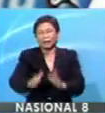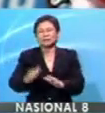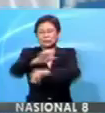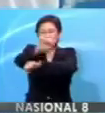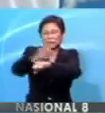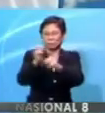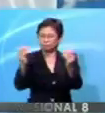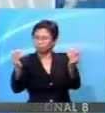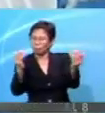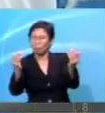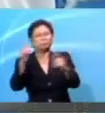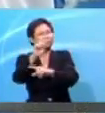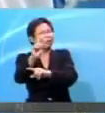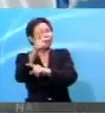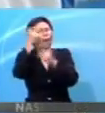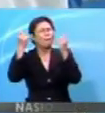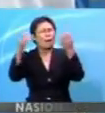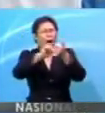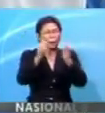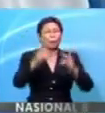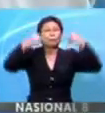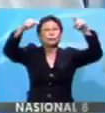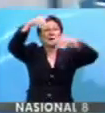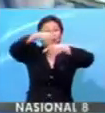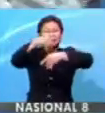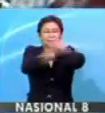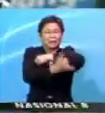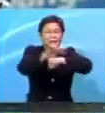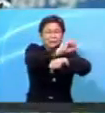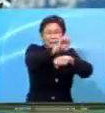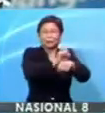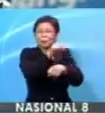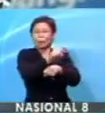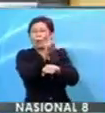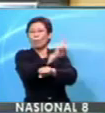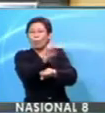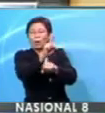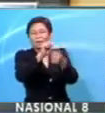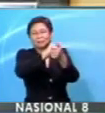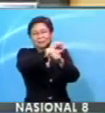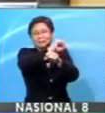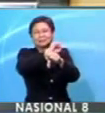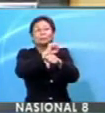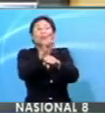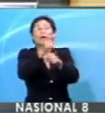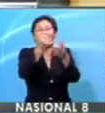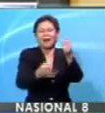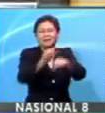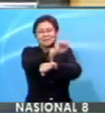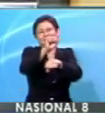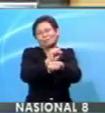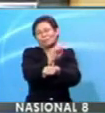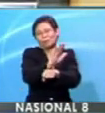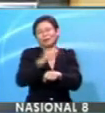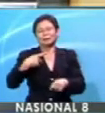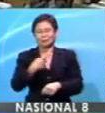perbandingan kerana majoriti atlet yang berjaya dari negara itu bukan kelahiran Singapura sekiranya kita nak ambil